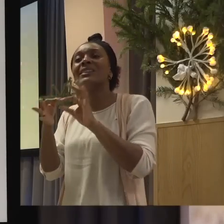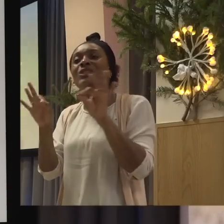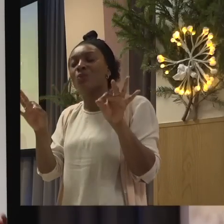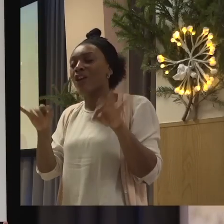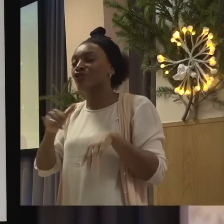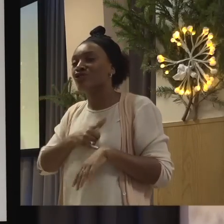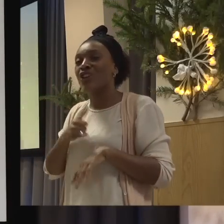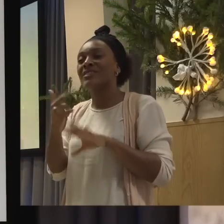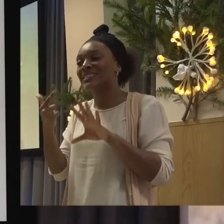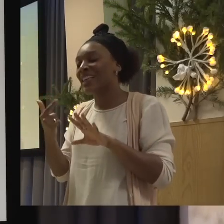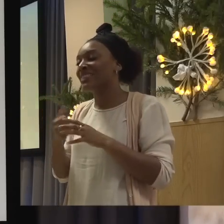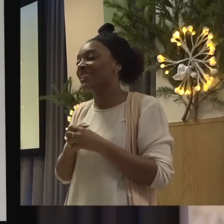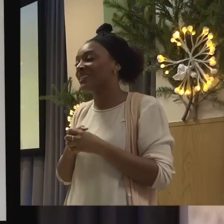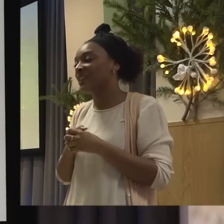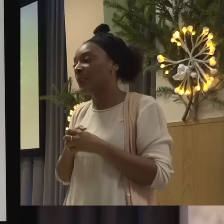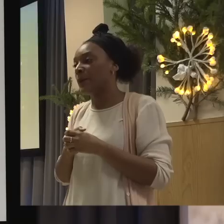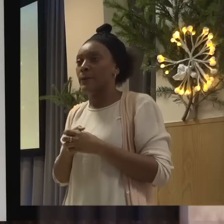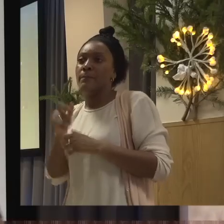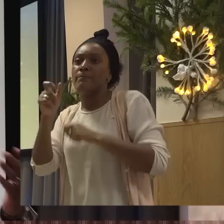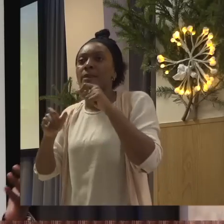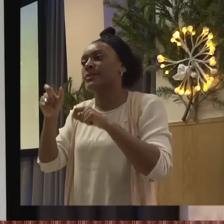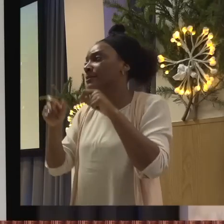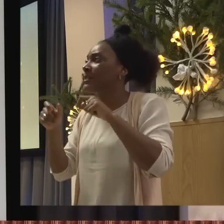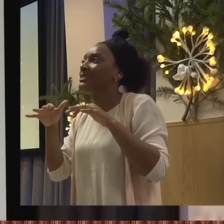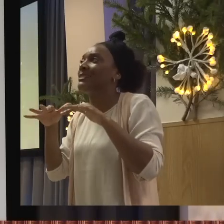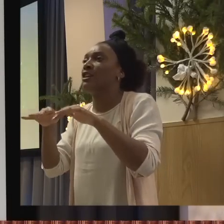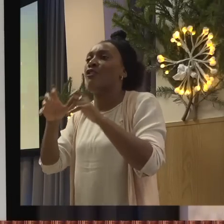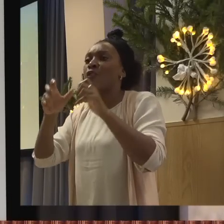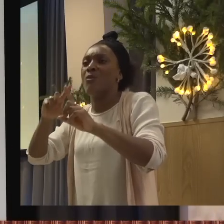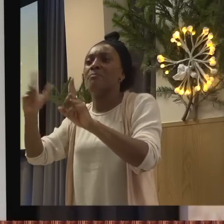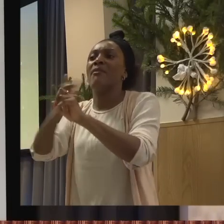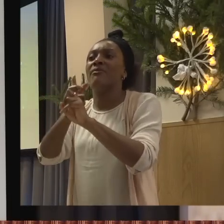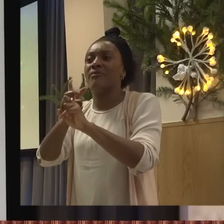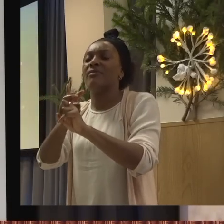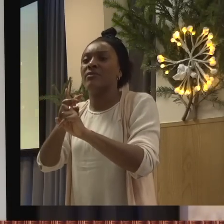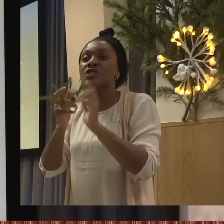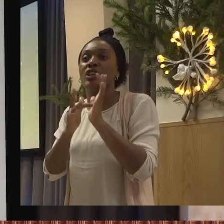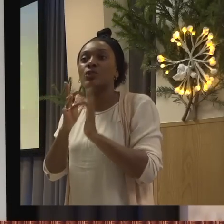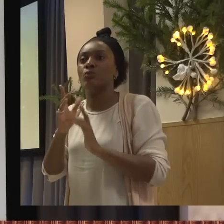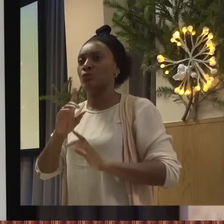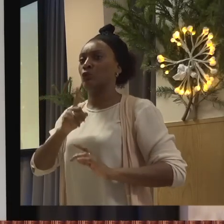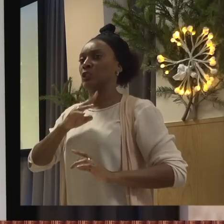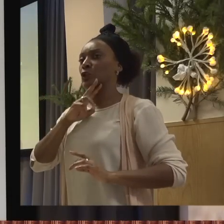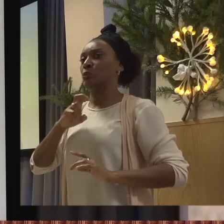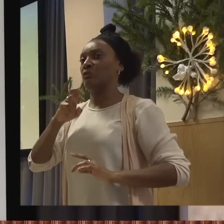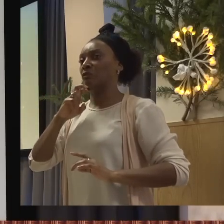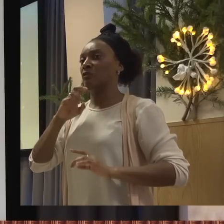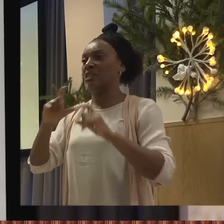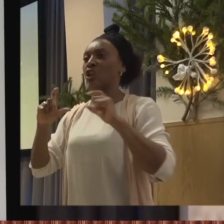Bible dit que quelques-uns d'entre eux voulaient le saisir. Les autorités juives du temple à